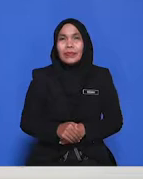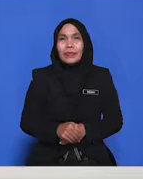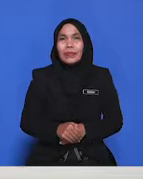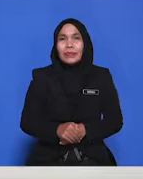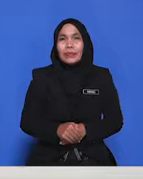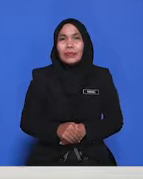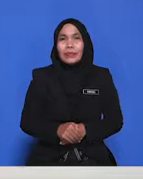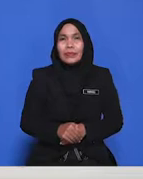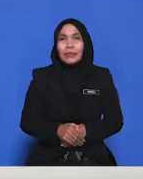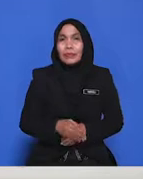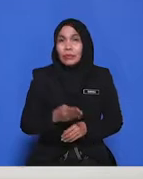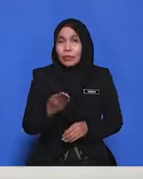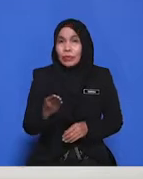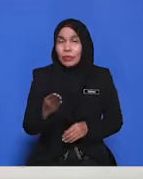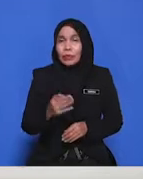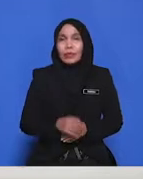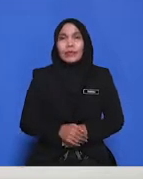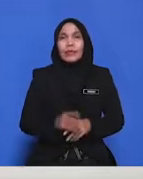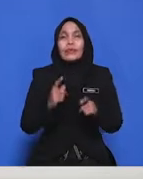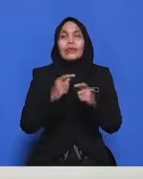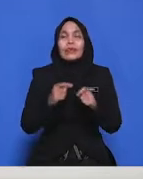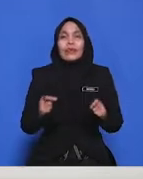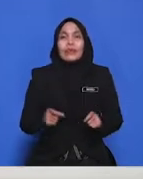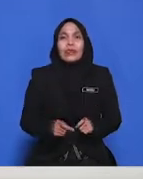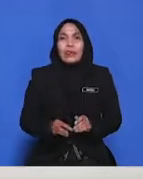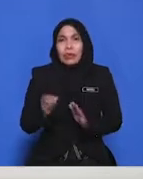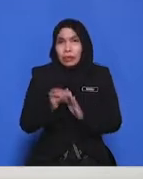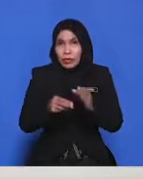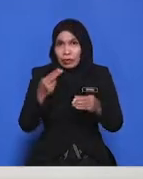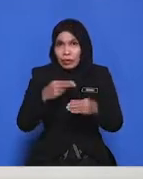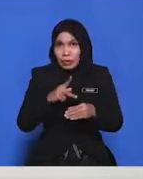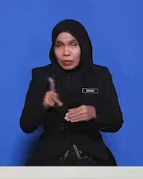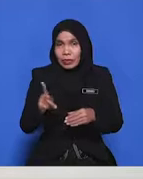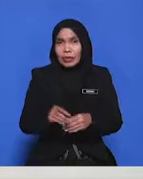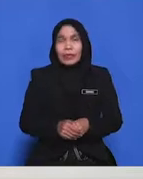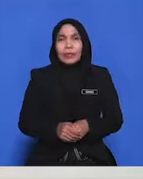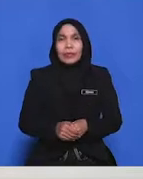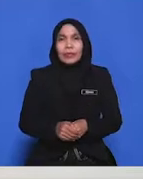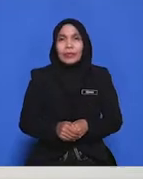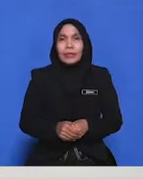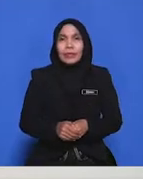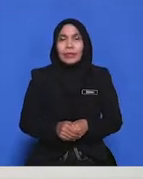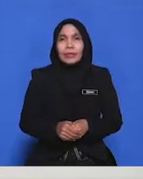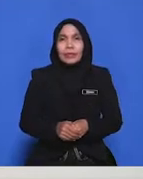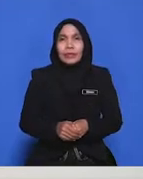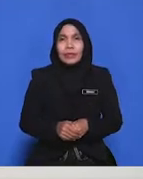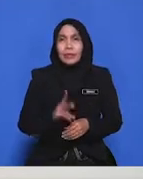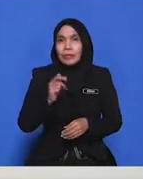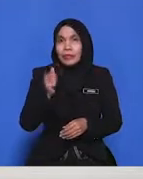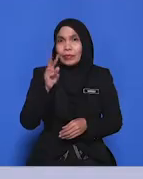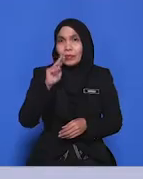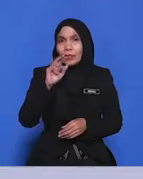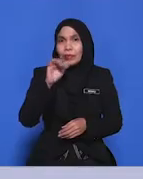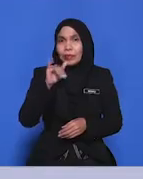As-Sayyid Jamaluddin Al-Afghani telah menghasilkan beberapa karya yang berbentuk ilmiah seperti